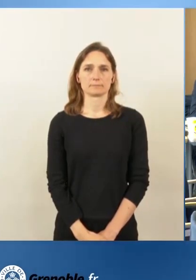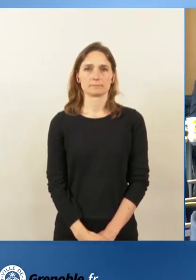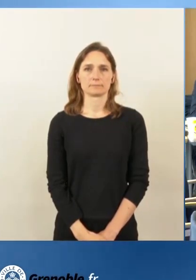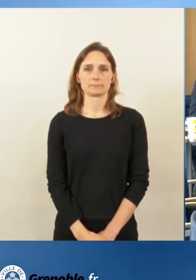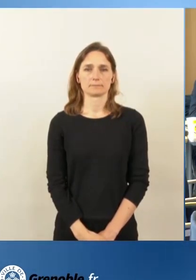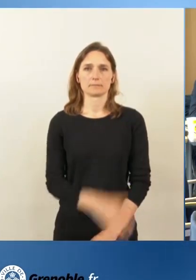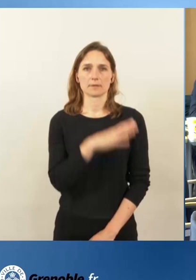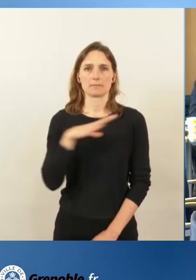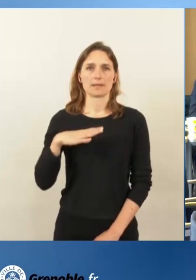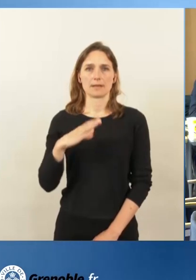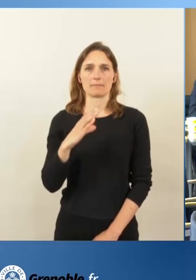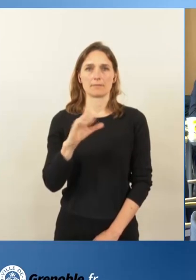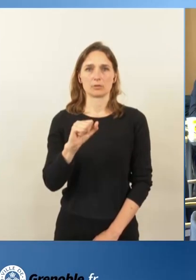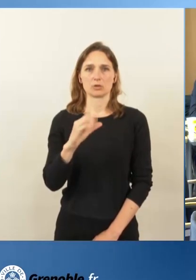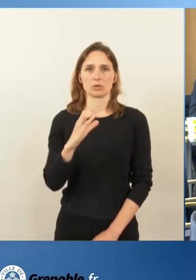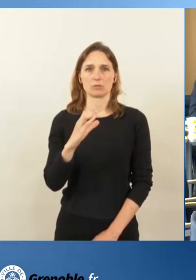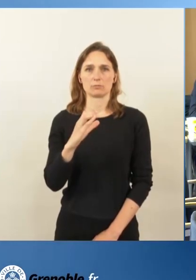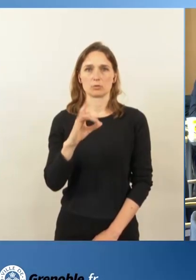Barbara Schuman